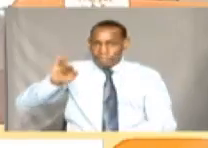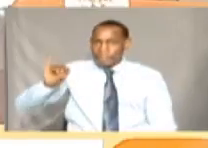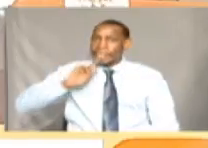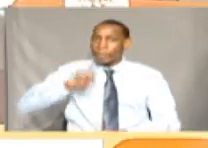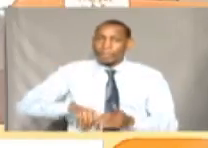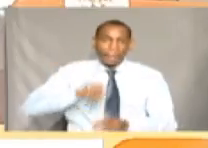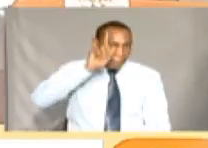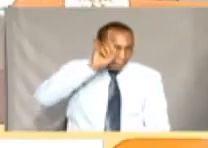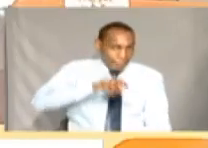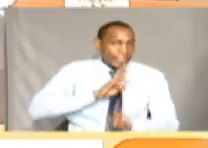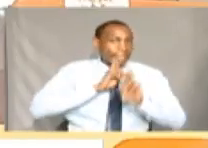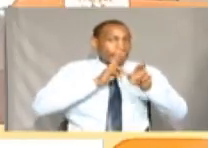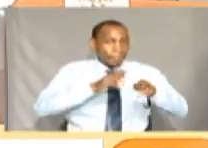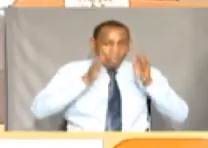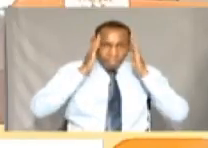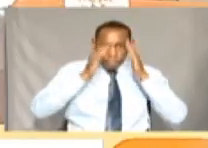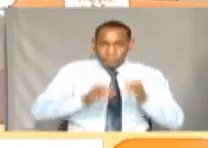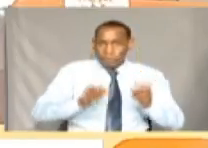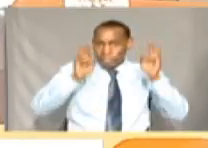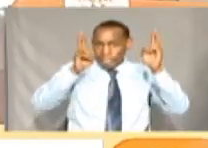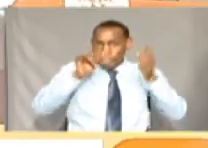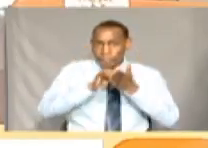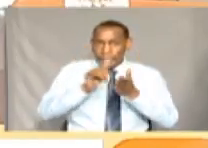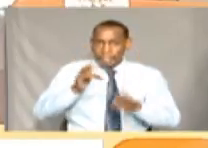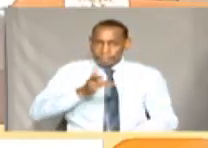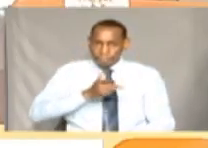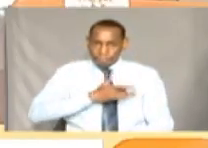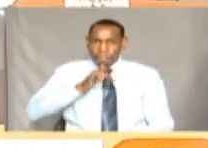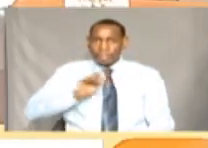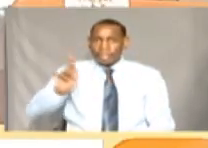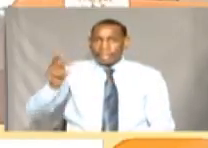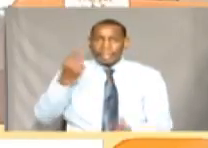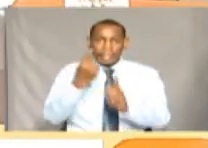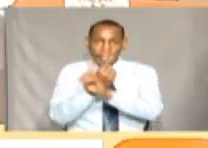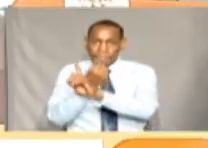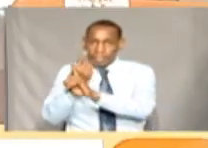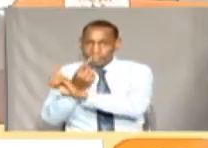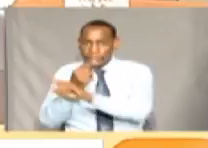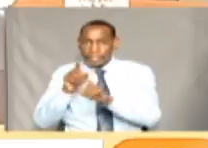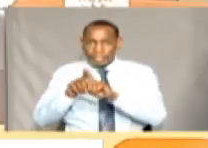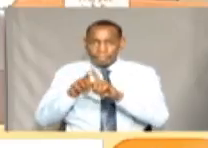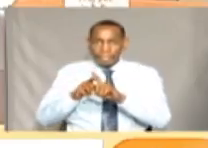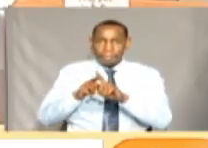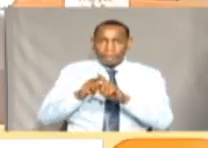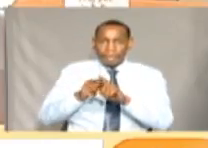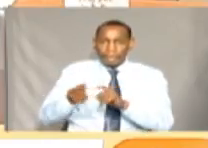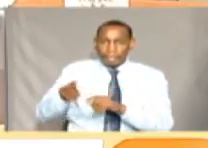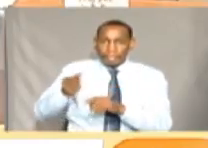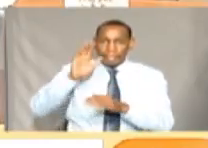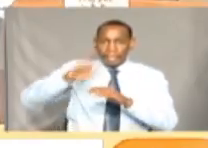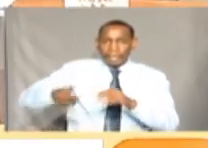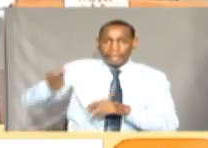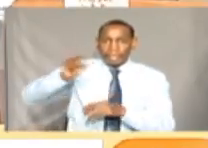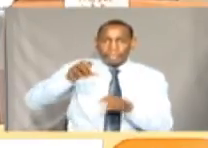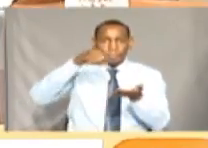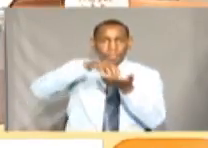ni lazima ripoti hiyo iangazie masuala yanayowagusa Wakenya mbalimbali na kuongeza nyadhifa za uongozi.